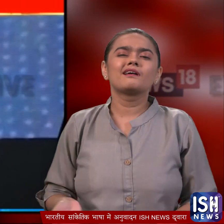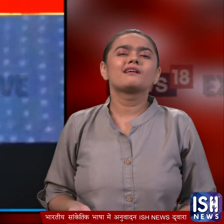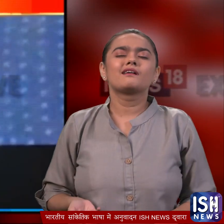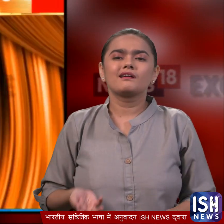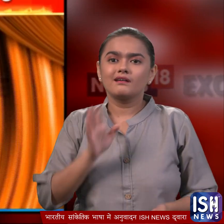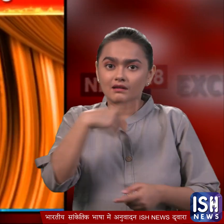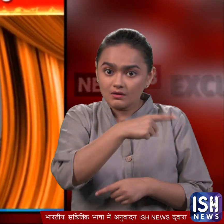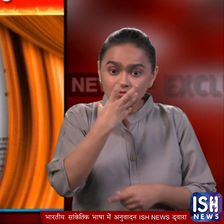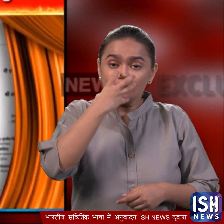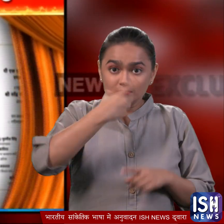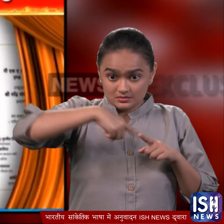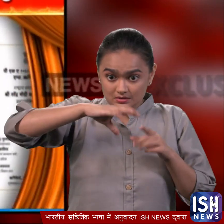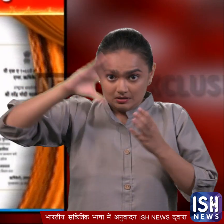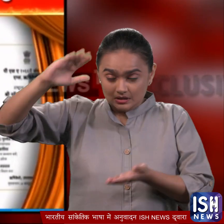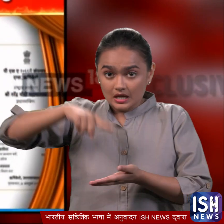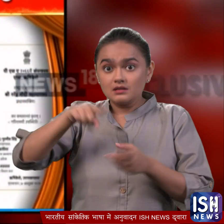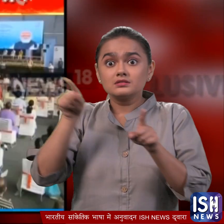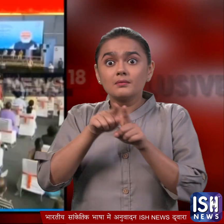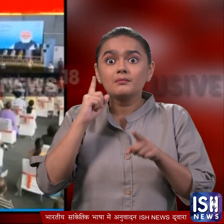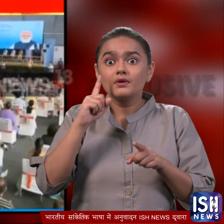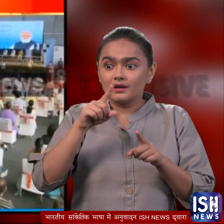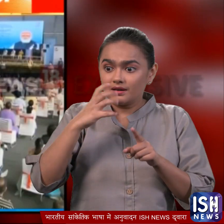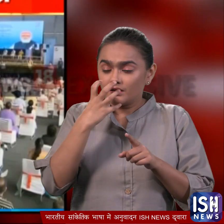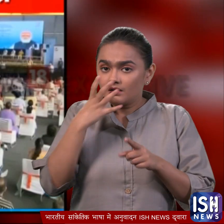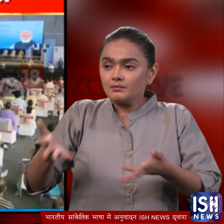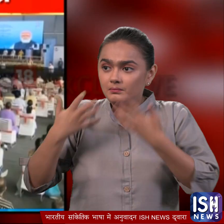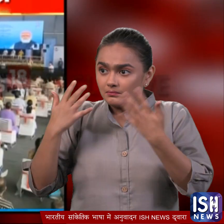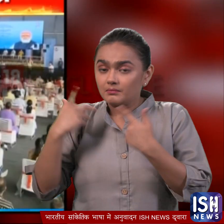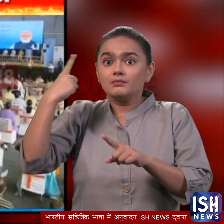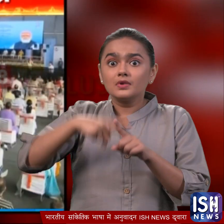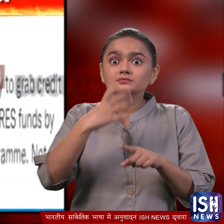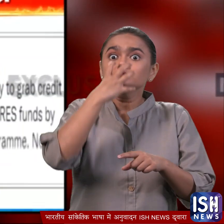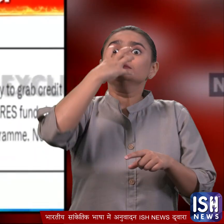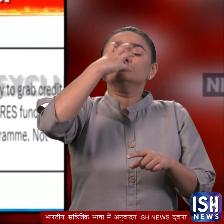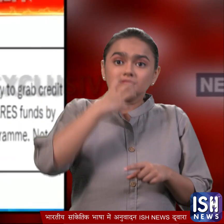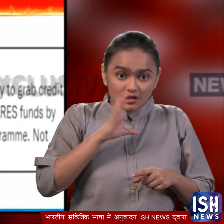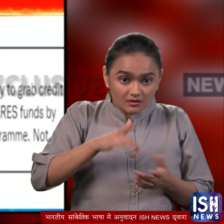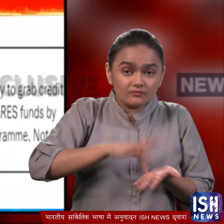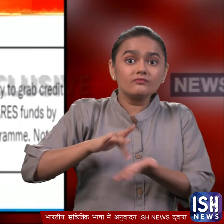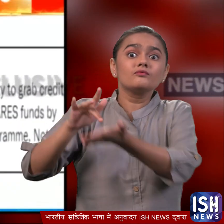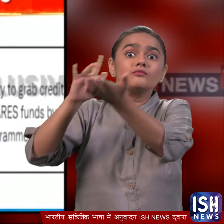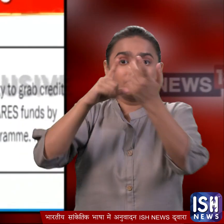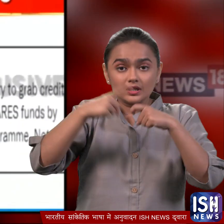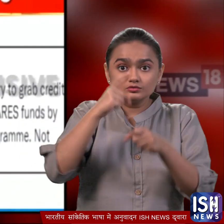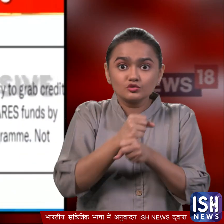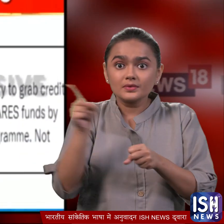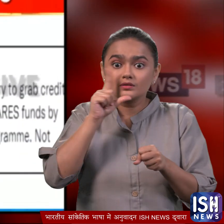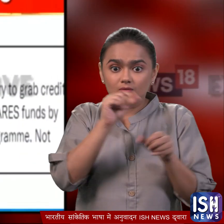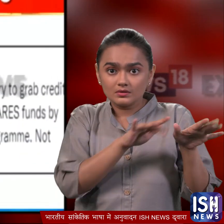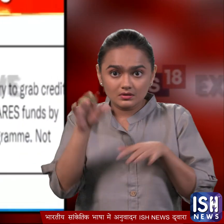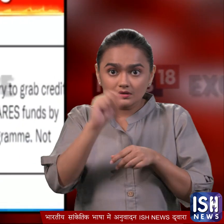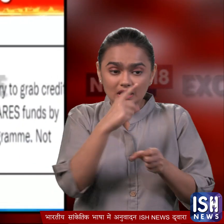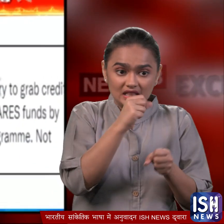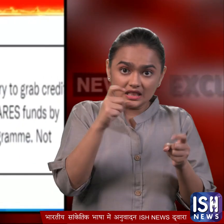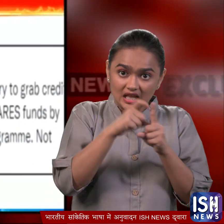पीएम केयर्स फंड से कई राज्यों में ऑक्सीजन प्लांट के अलावा बड़ी संख्या में वेंटिलेटर भी लगाए गए हैं। लिहाजा सूचना प्रसारण मंत्रालय के एडवाइजर